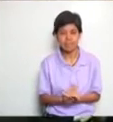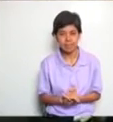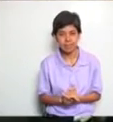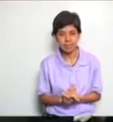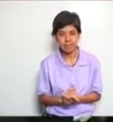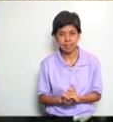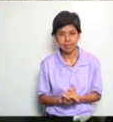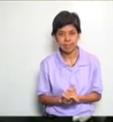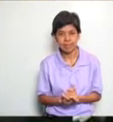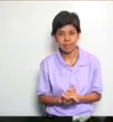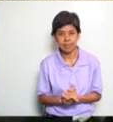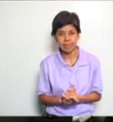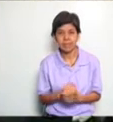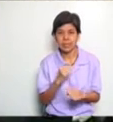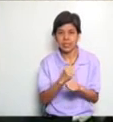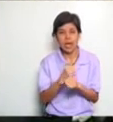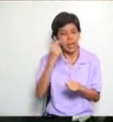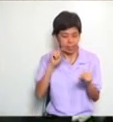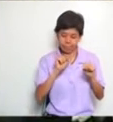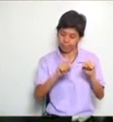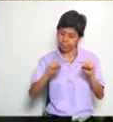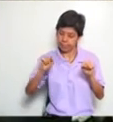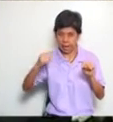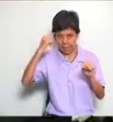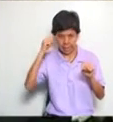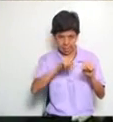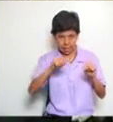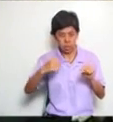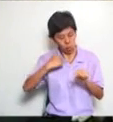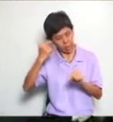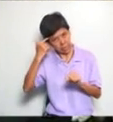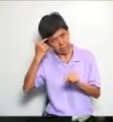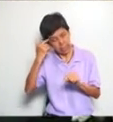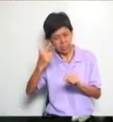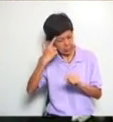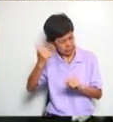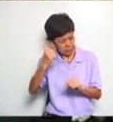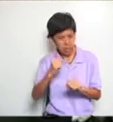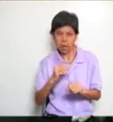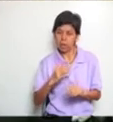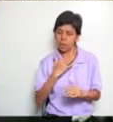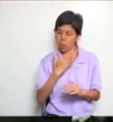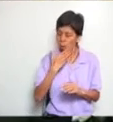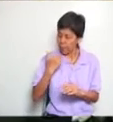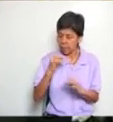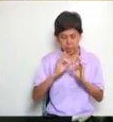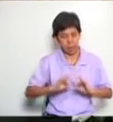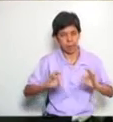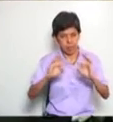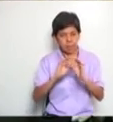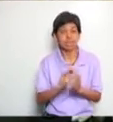ตก ลงท่าน ครับ การ ลท ก ป ป อง แง ค แ ตั ใช้ ความ ร ว ไมได้ต้องช้อยปัญญาละสัทธาเท่านั้น